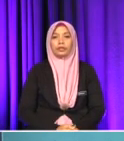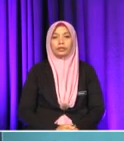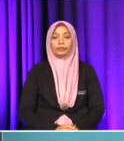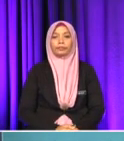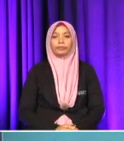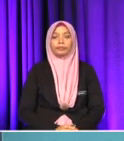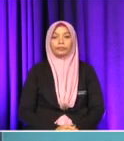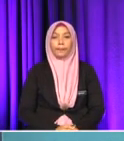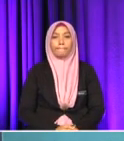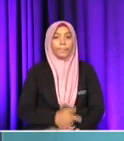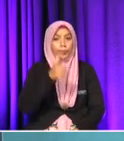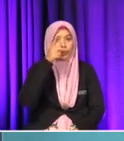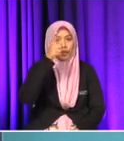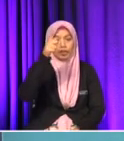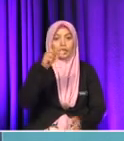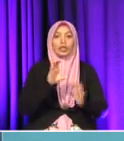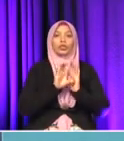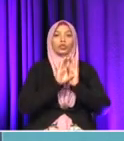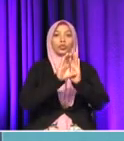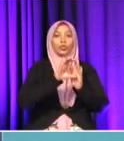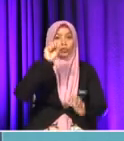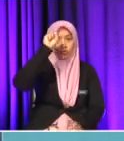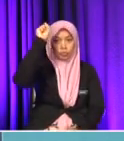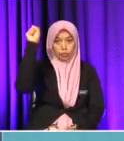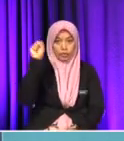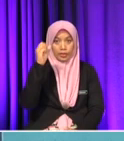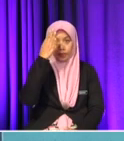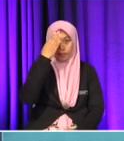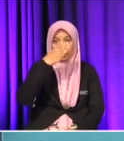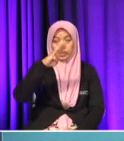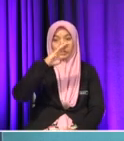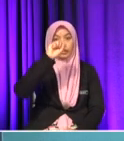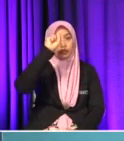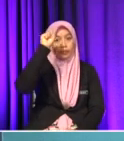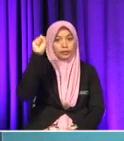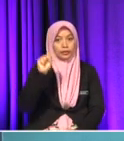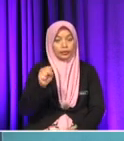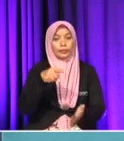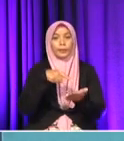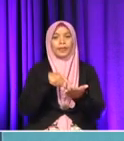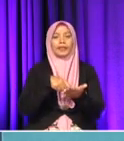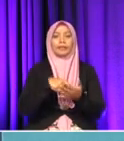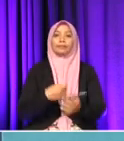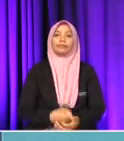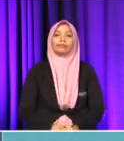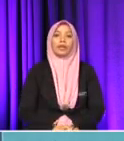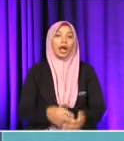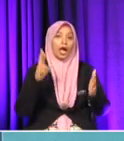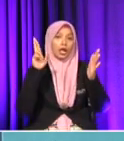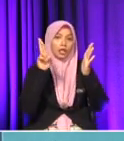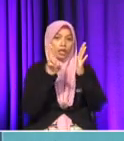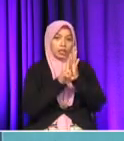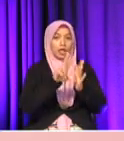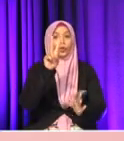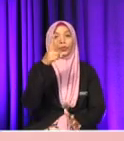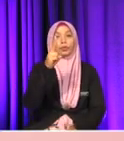seterusnya kita akan lihat eh contoh soal dan bagi-bagian inilah oke yang pertama Raja 12i